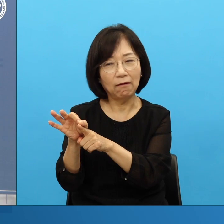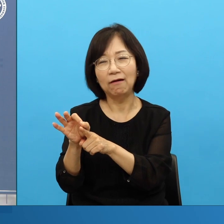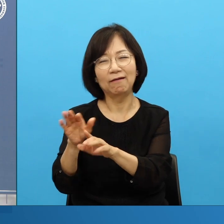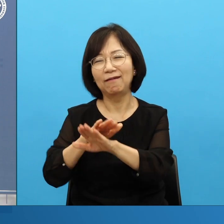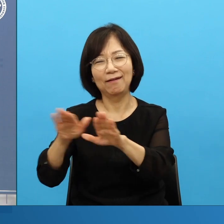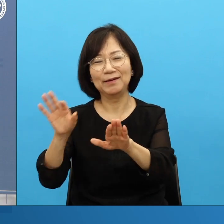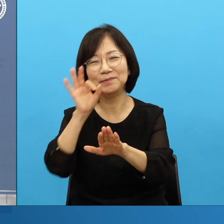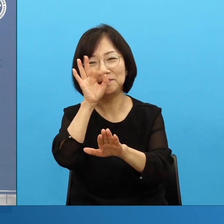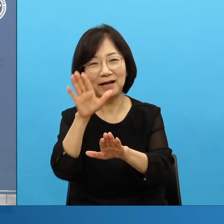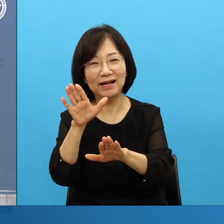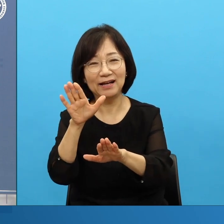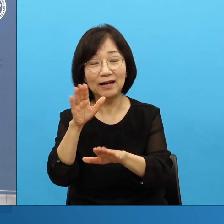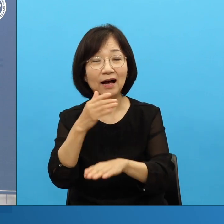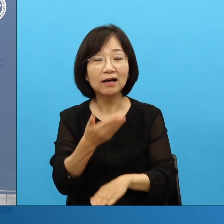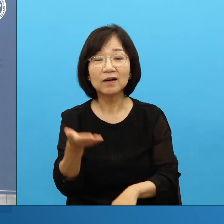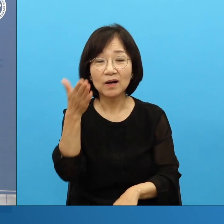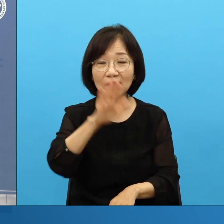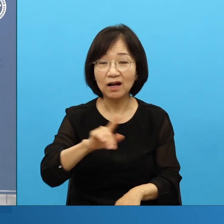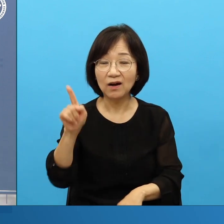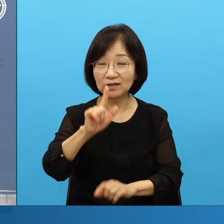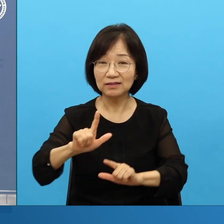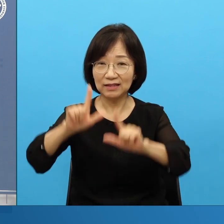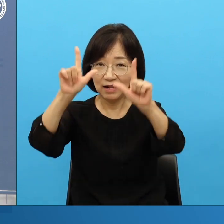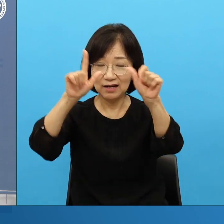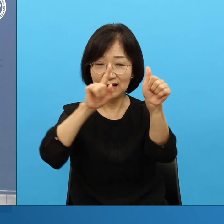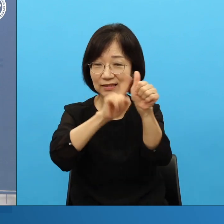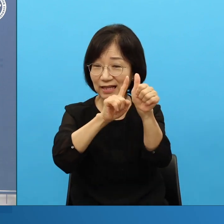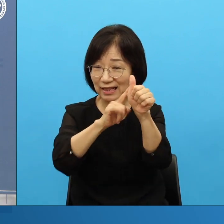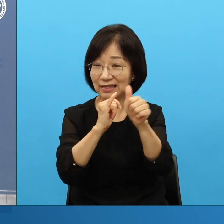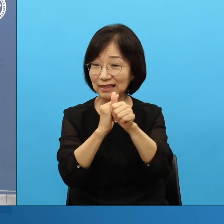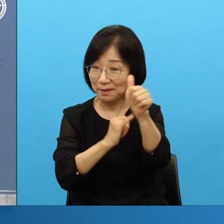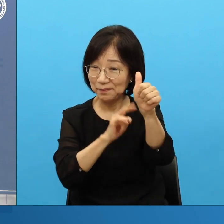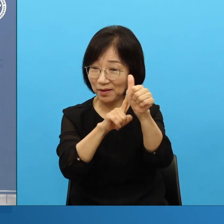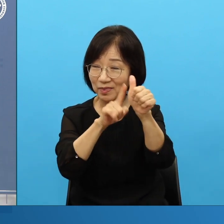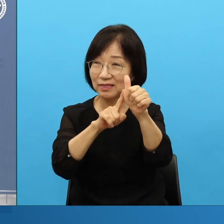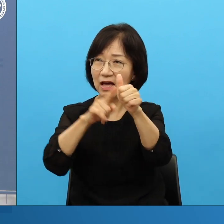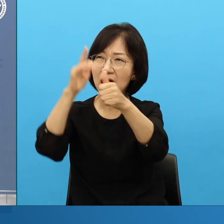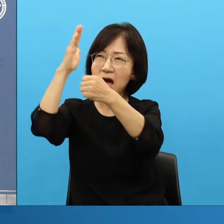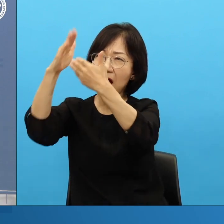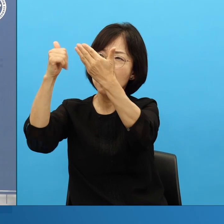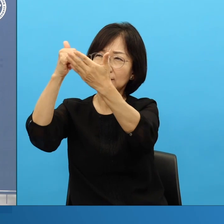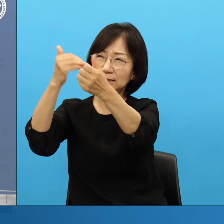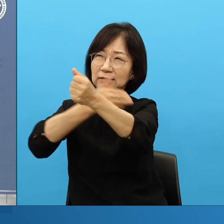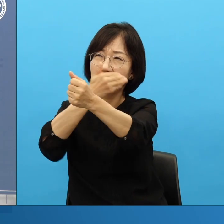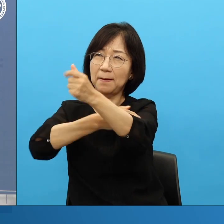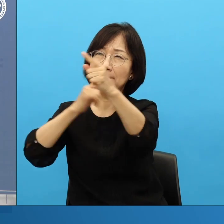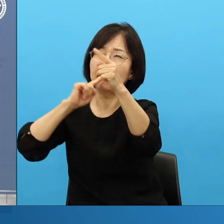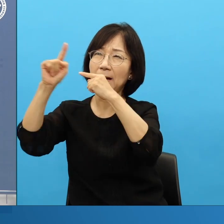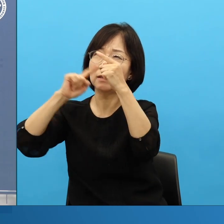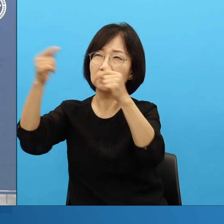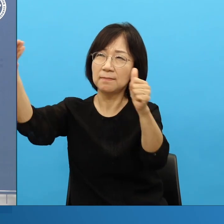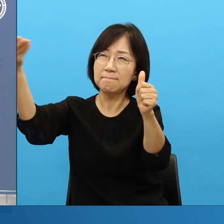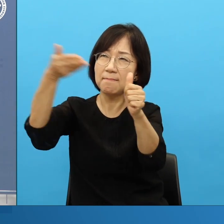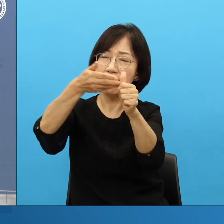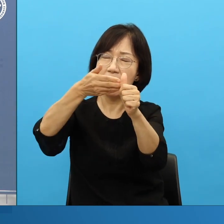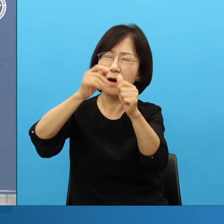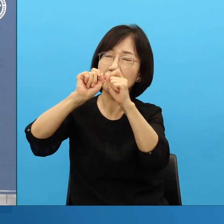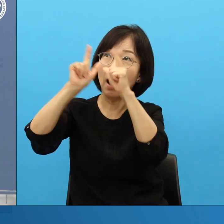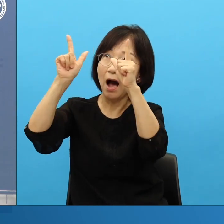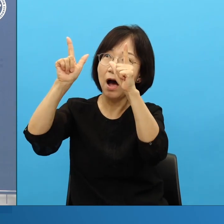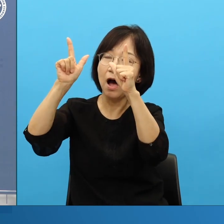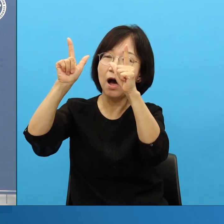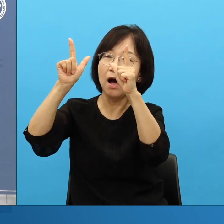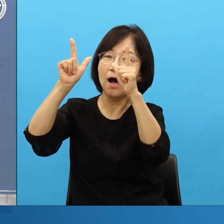날 그 사람 속에 하나님의 말씀이 임해야 돼요. But one day God's 이 word has to 능력의 come upon 말씀이 him. 임해야 된다 이 The 말이에요. powerful words of God has to come upon